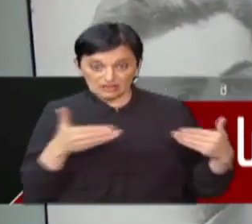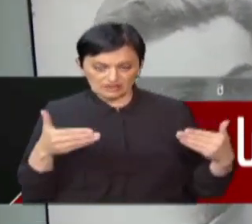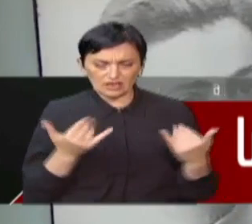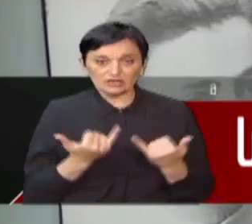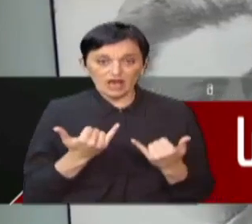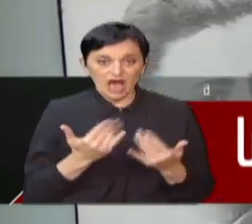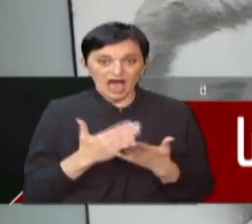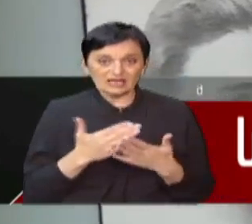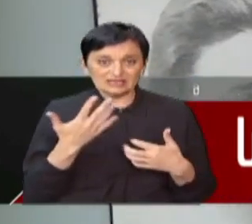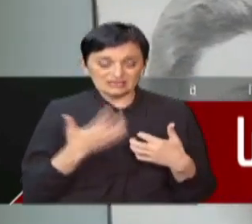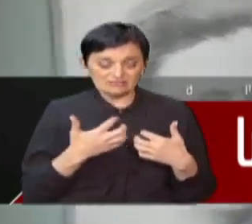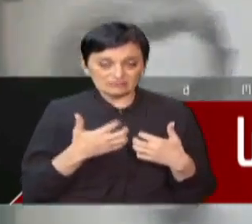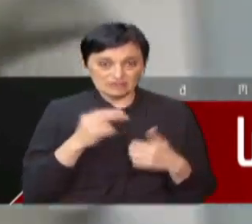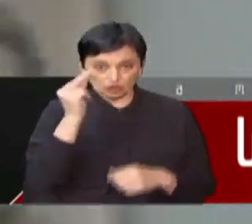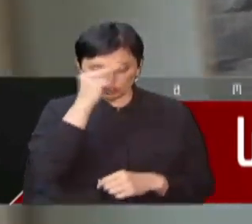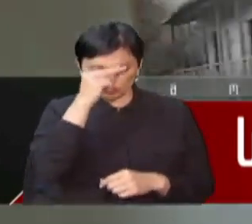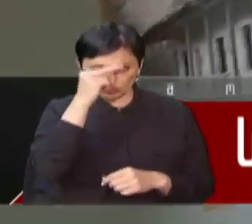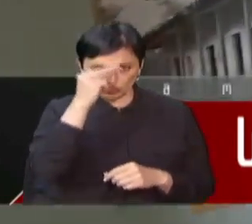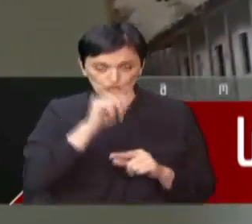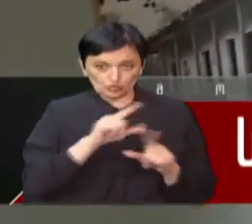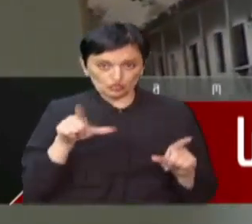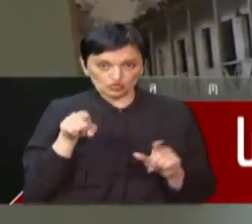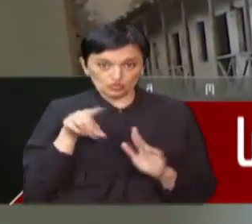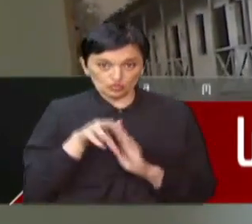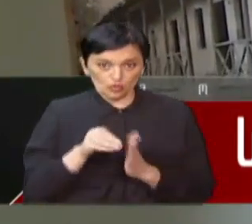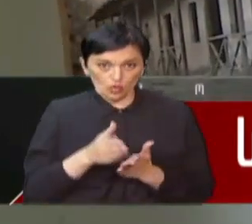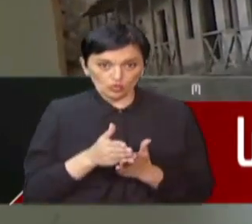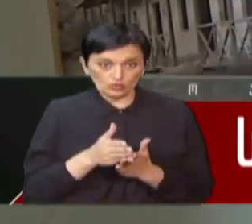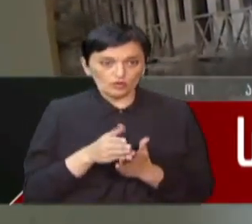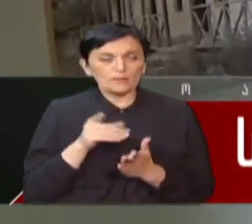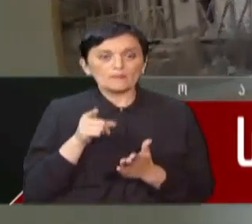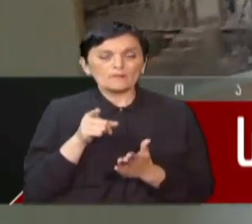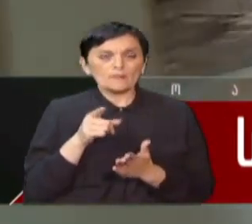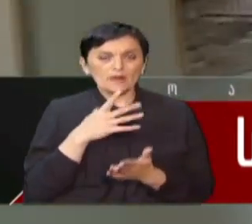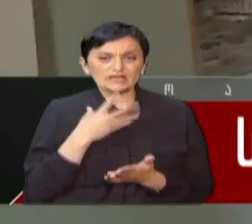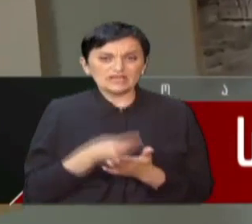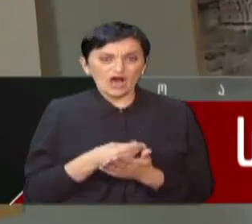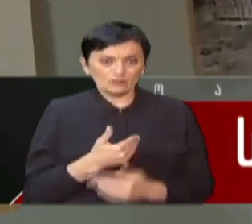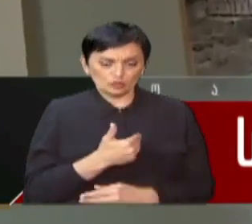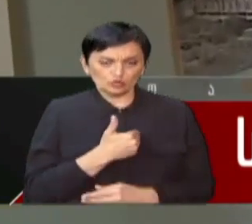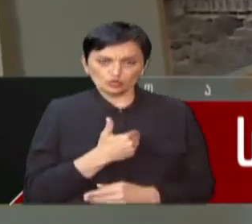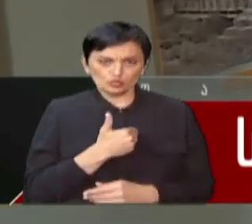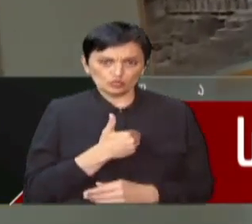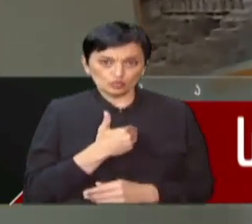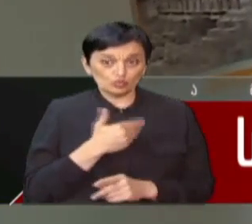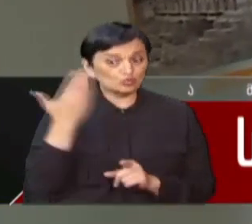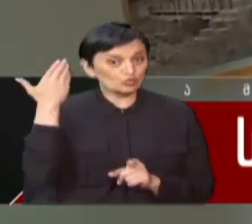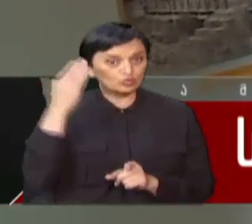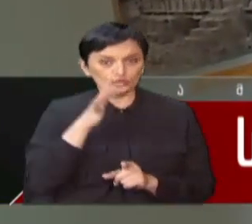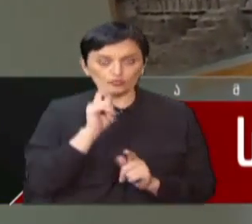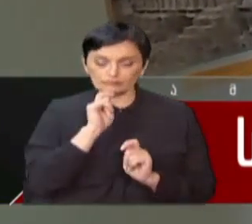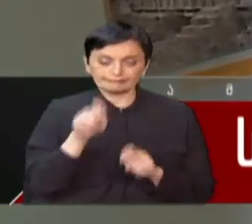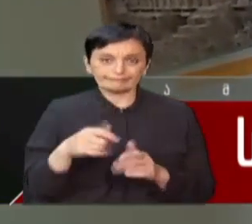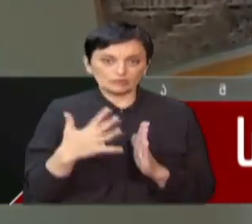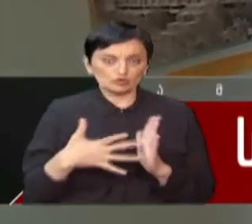არის საშუალო სკოლა ანაგის. Მან თავისი სურვილით უსასყიდლოდ იმ დროისთვის გადასცა